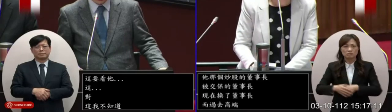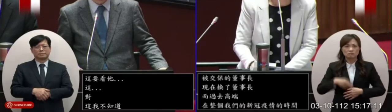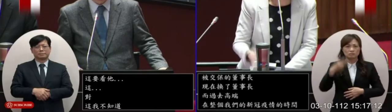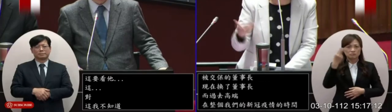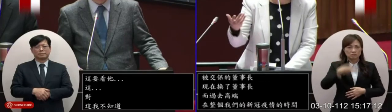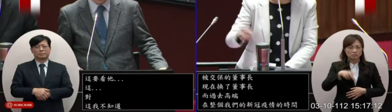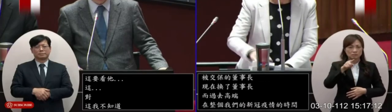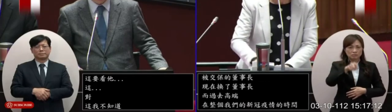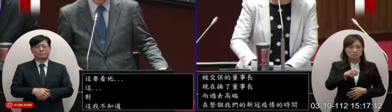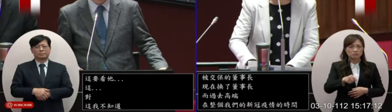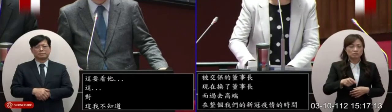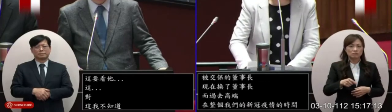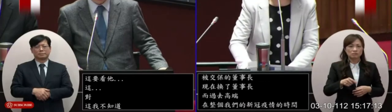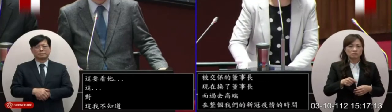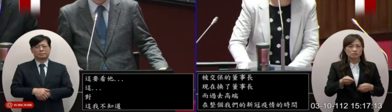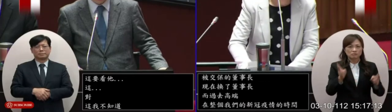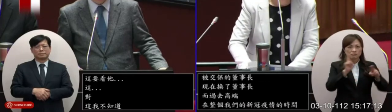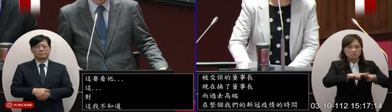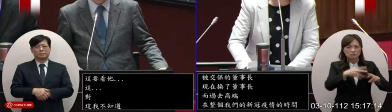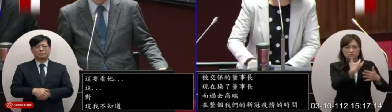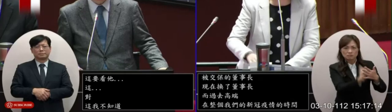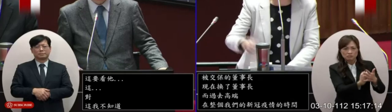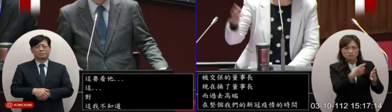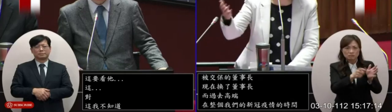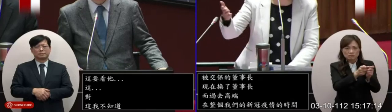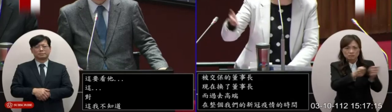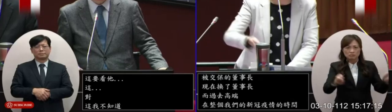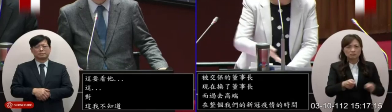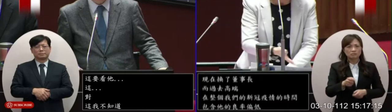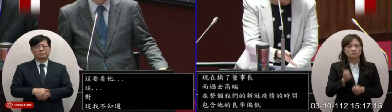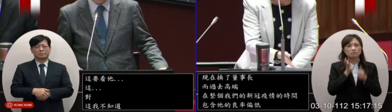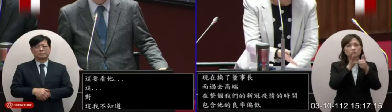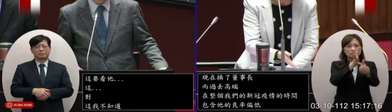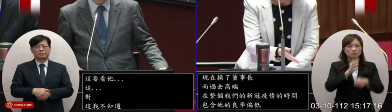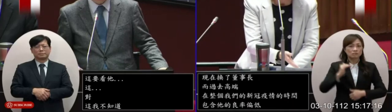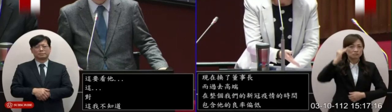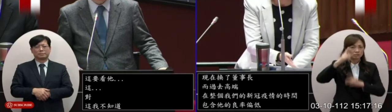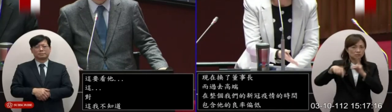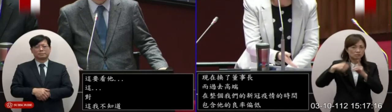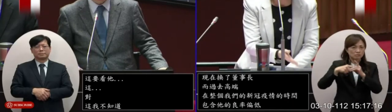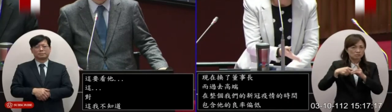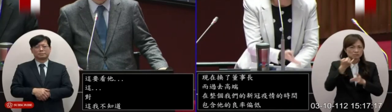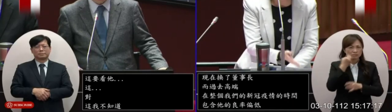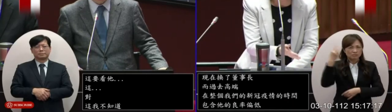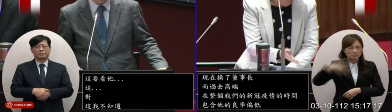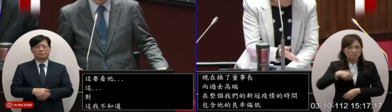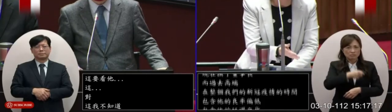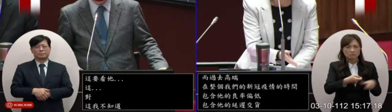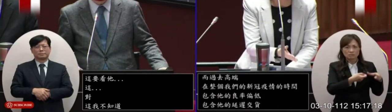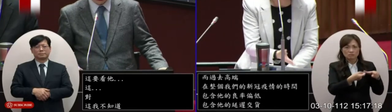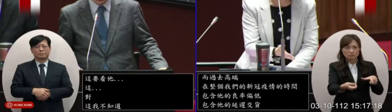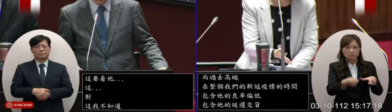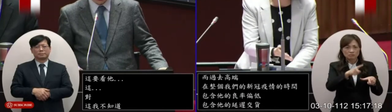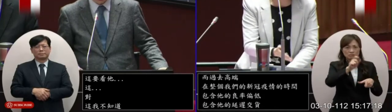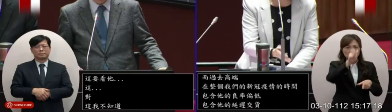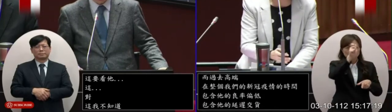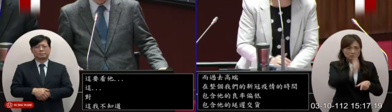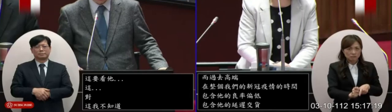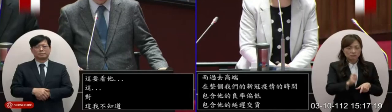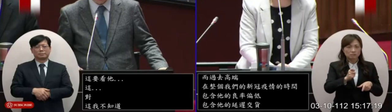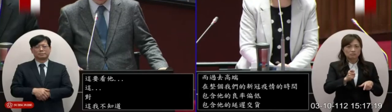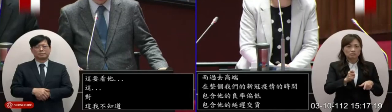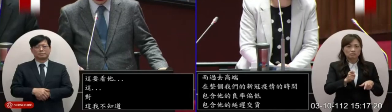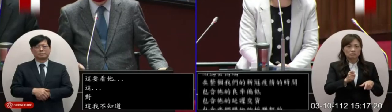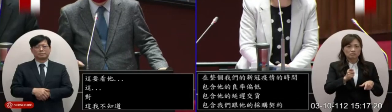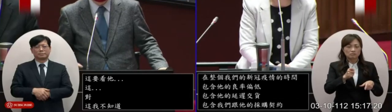所以请问一下，高端还可以来 抢进我们15亿的公费